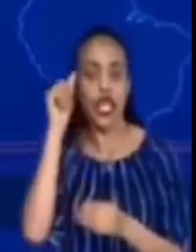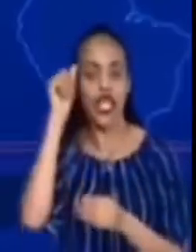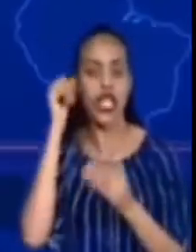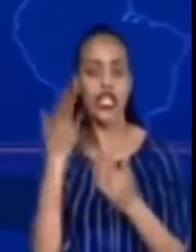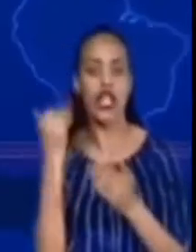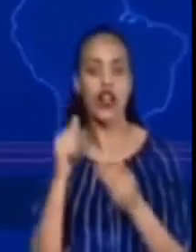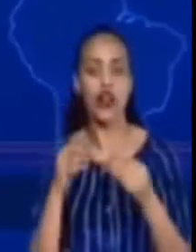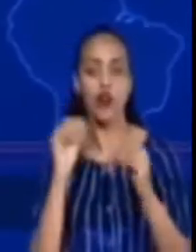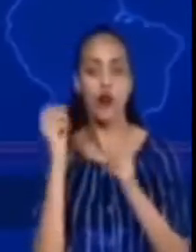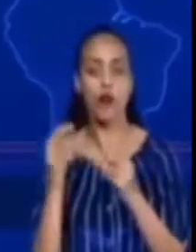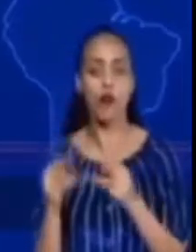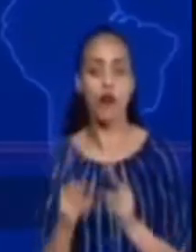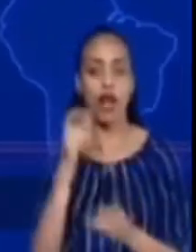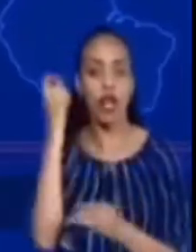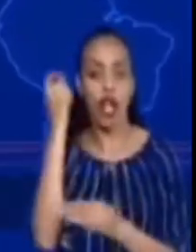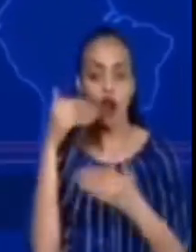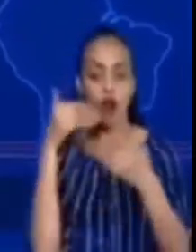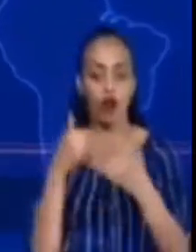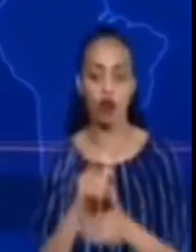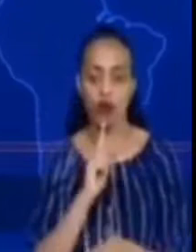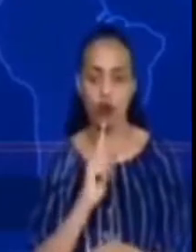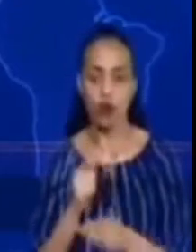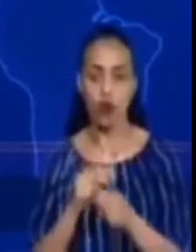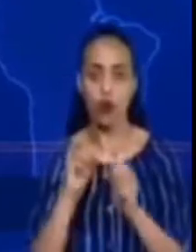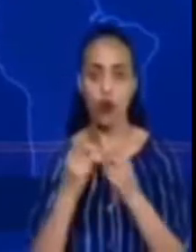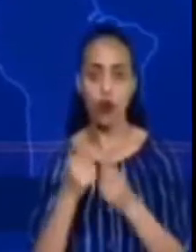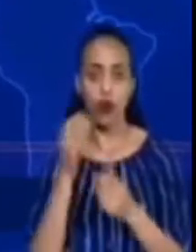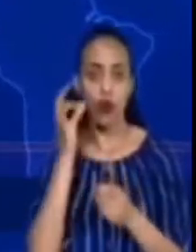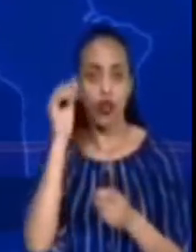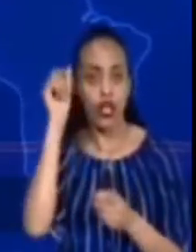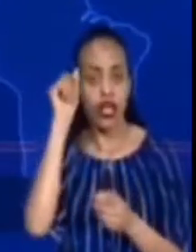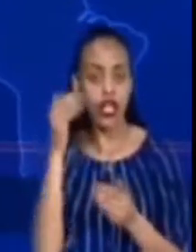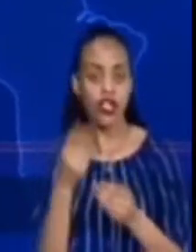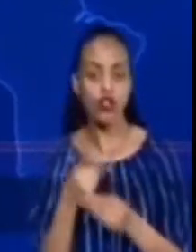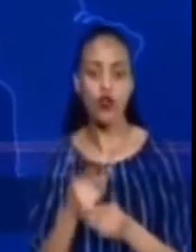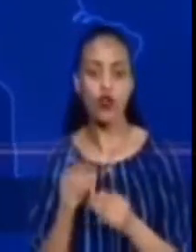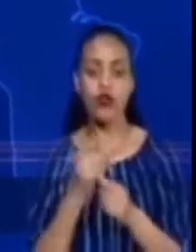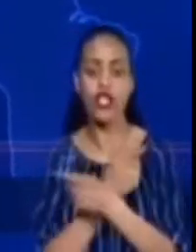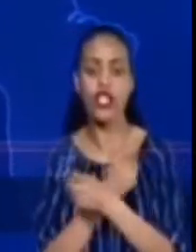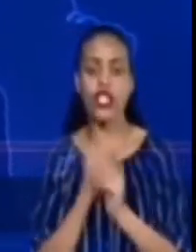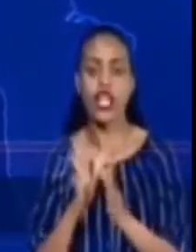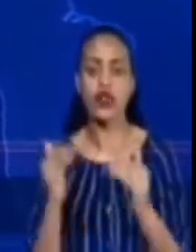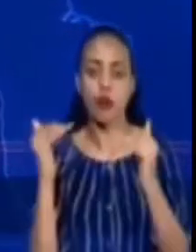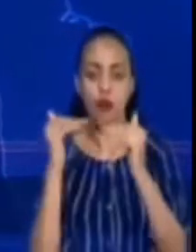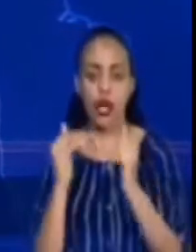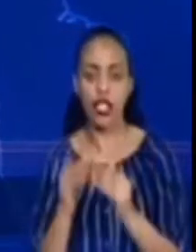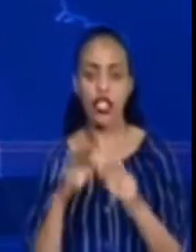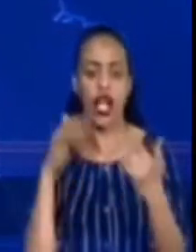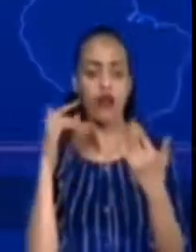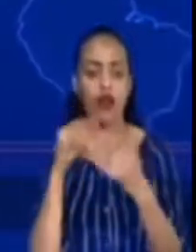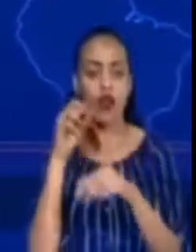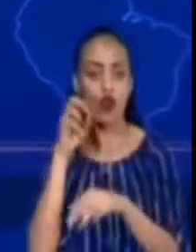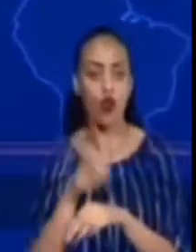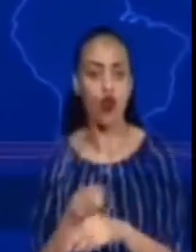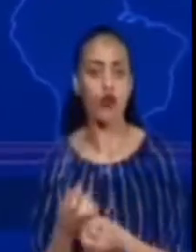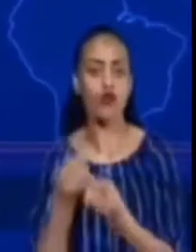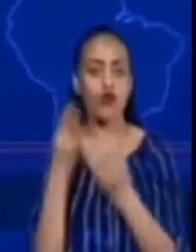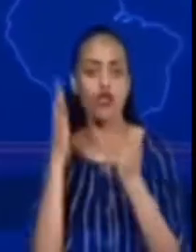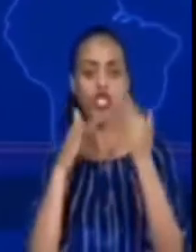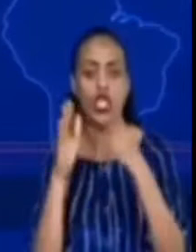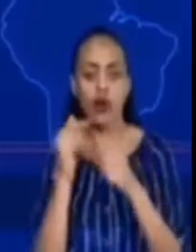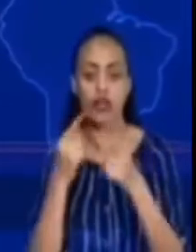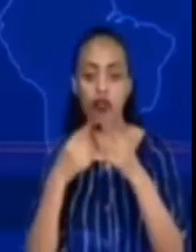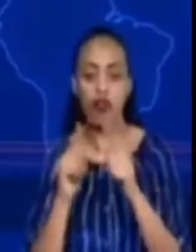ጭገር ያበቅላል ሲፈልግ ቂጥ ያወፍራል ይያልክ የውሸት ሰፕሊመንት ይሸጥ የውሸት ተስፋ ዓለም ትዞራላችሁ